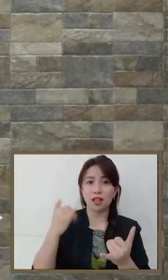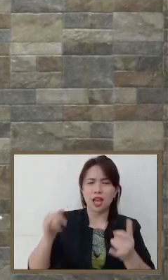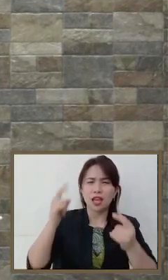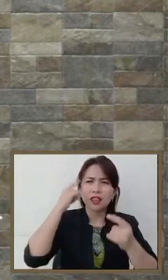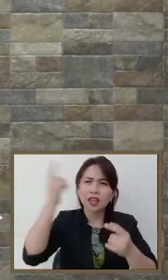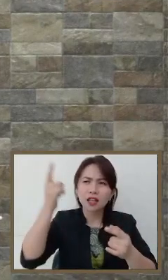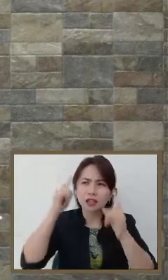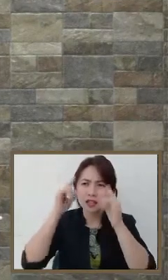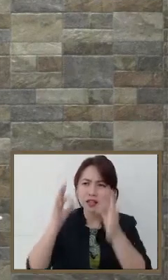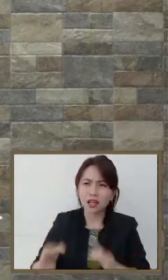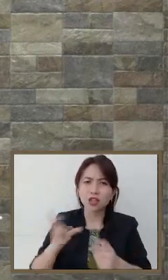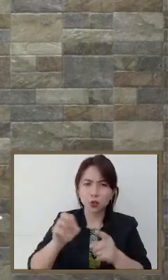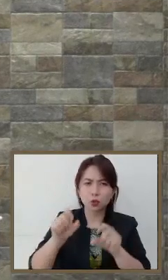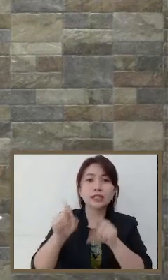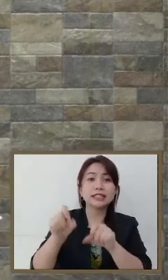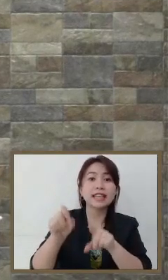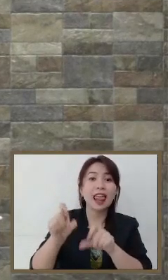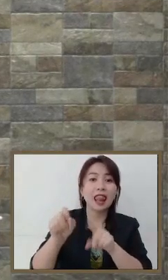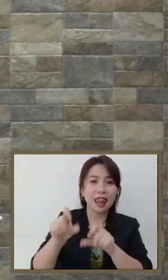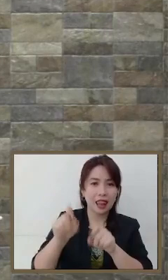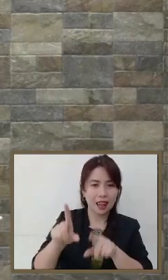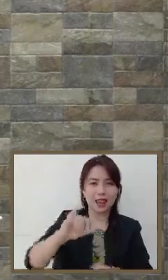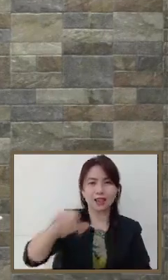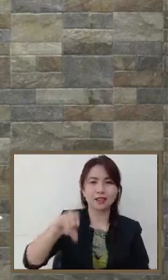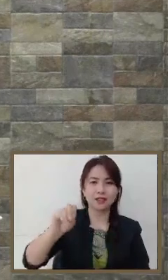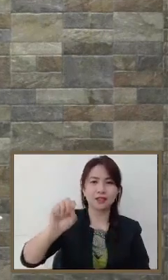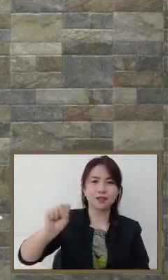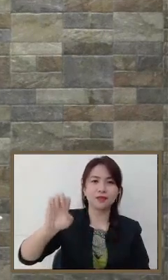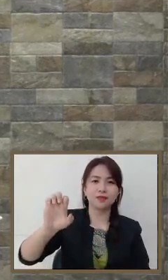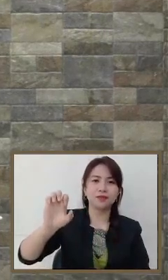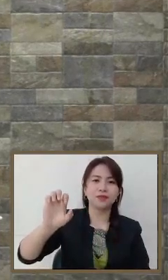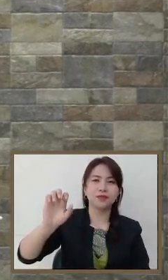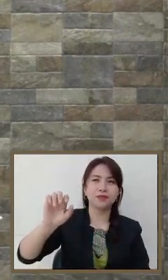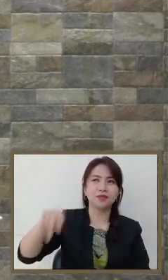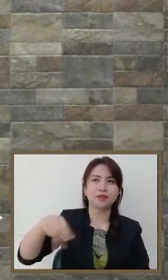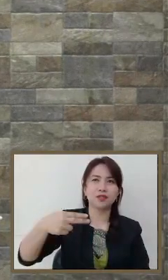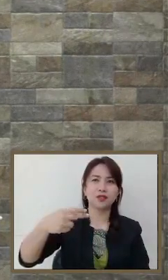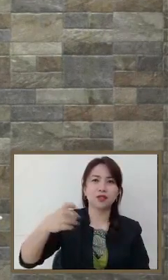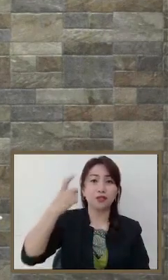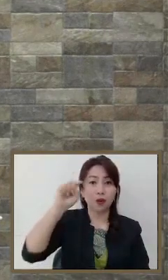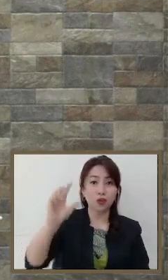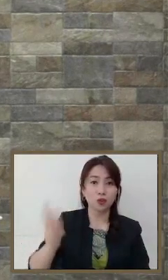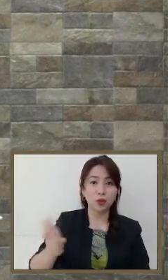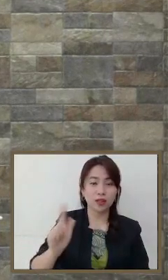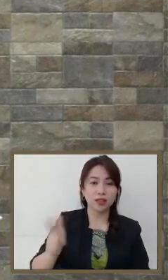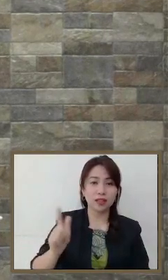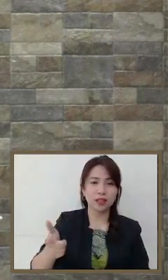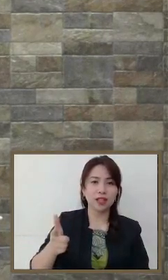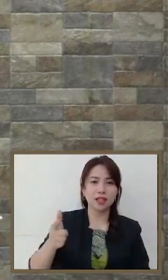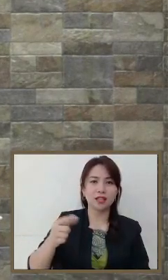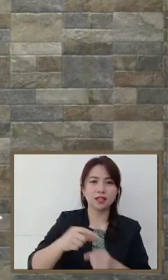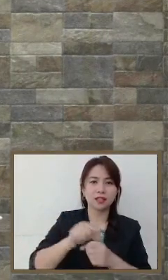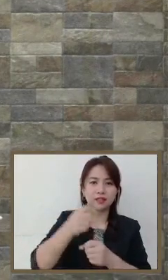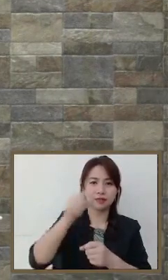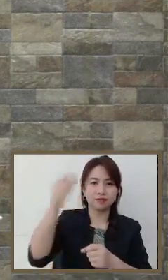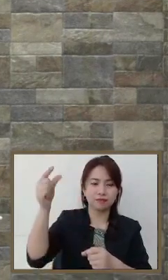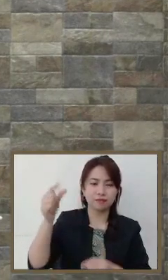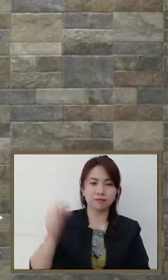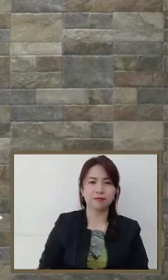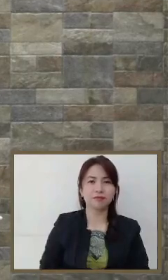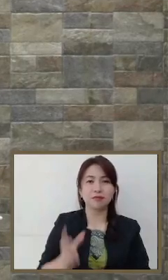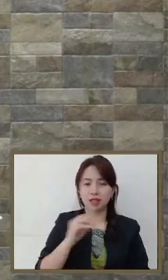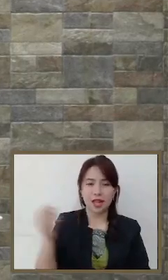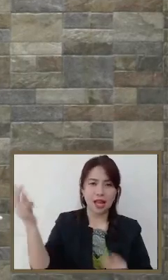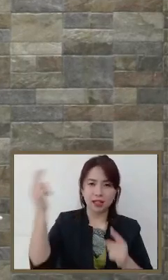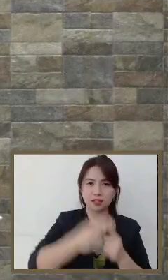kapatid pa rin natin to ibenta na lang natin 4 20 pieces of what silver at hanggang nakadating po